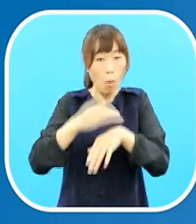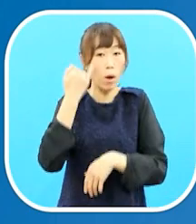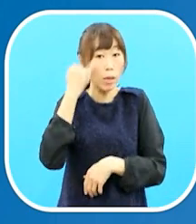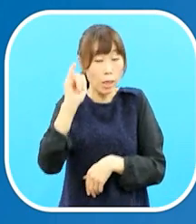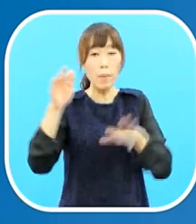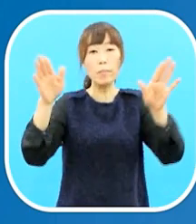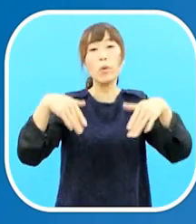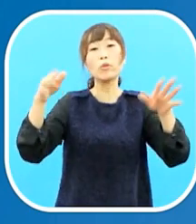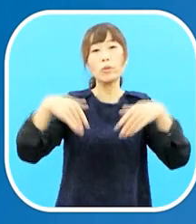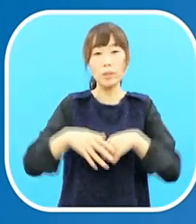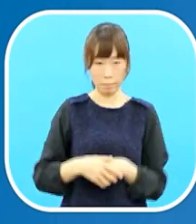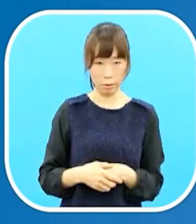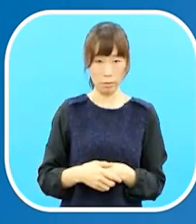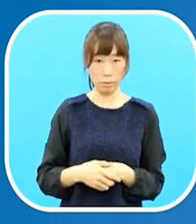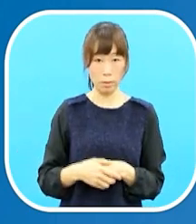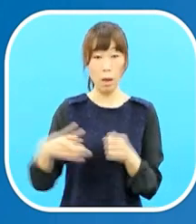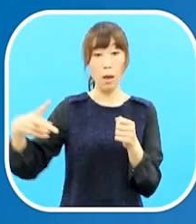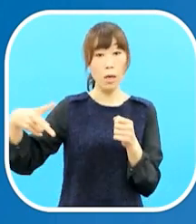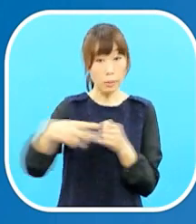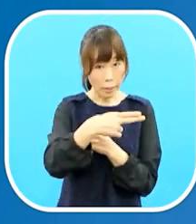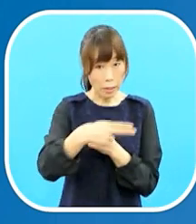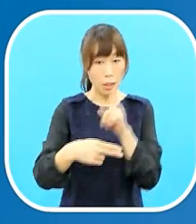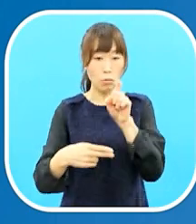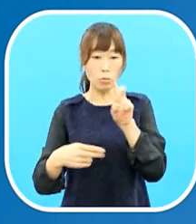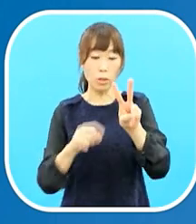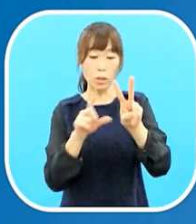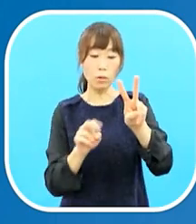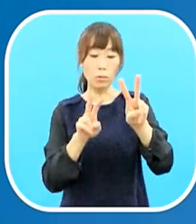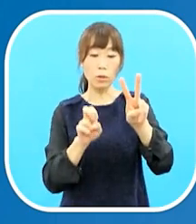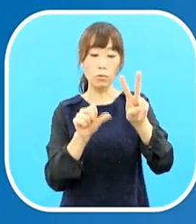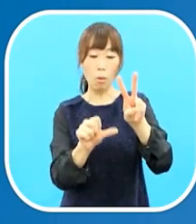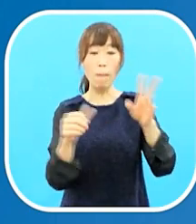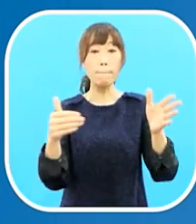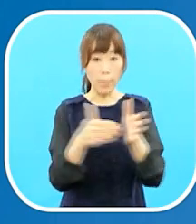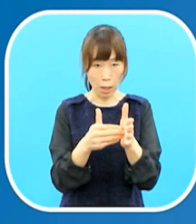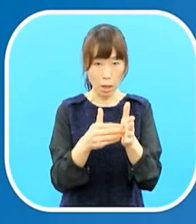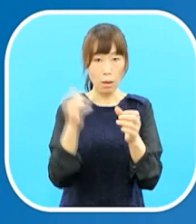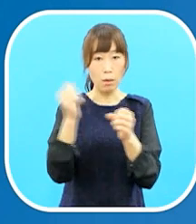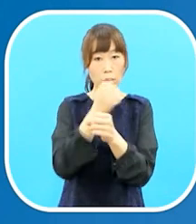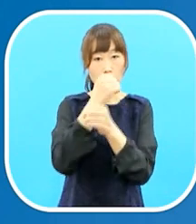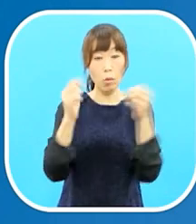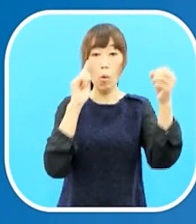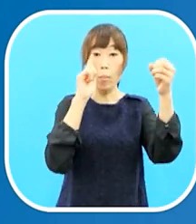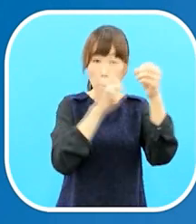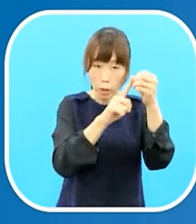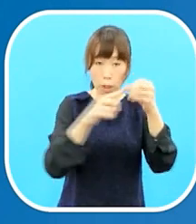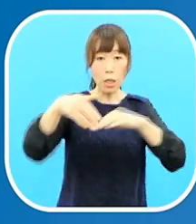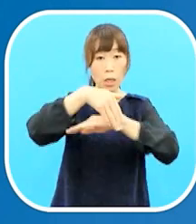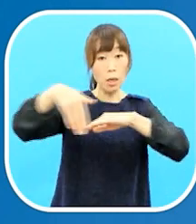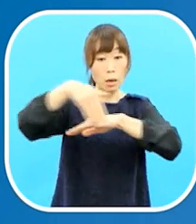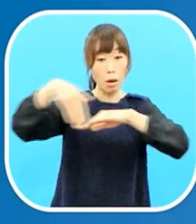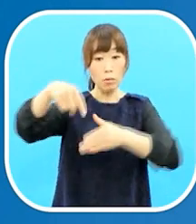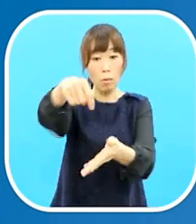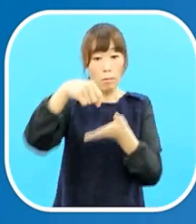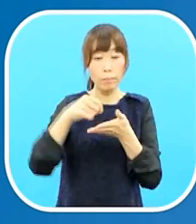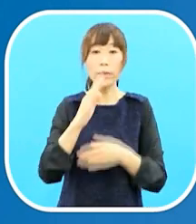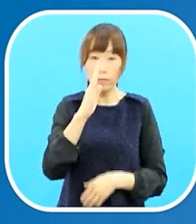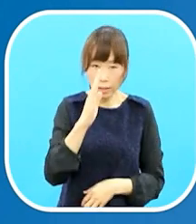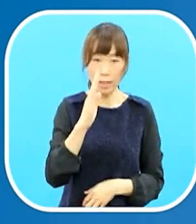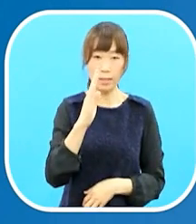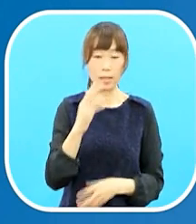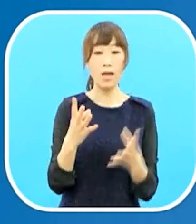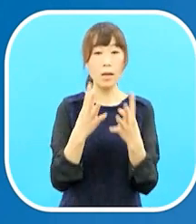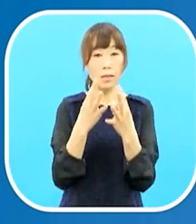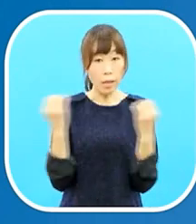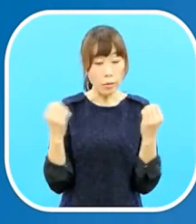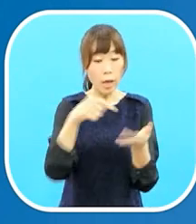。提出期限は12月25日まで。事業の目的と大まかな計画をご提出ください。